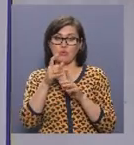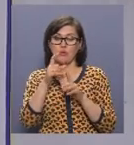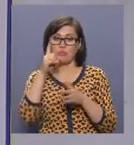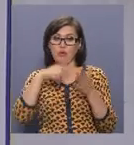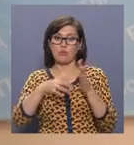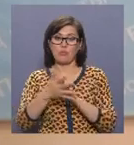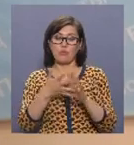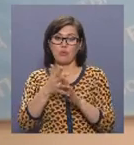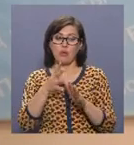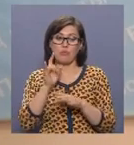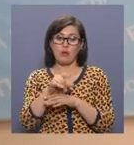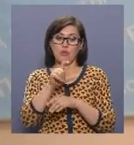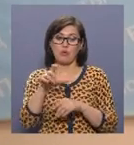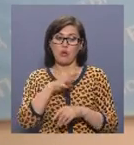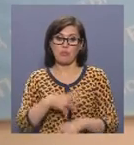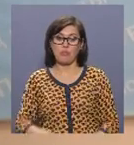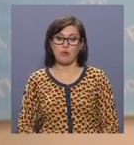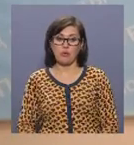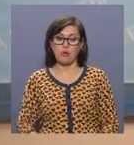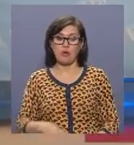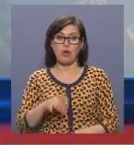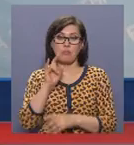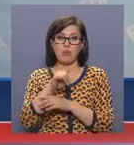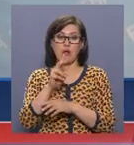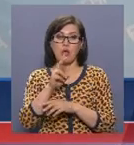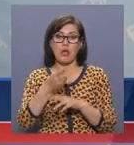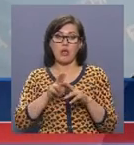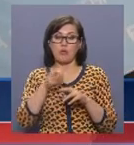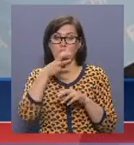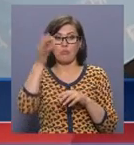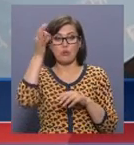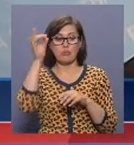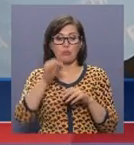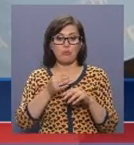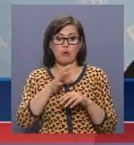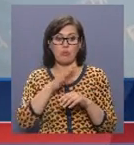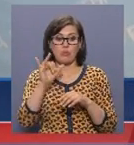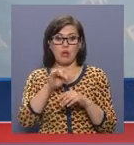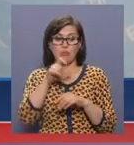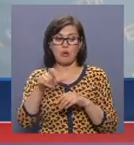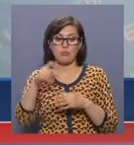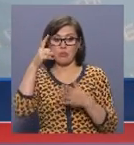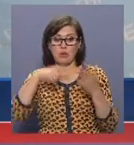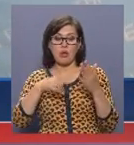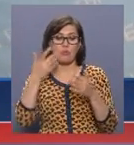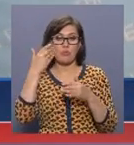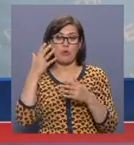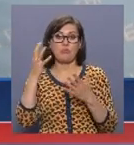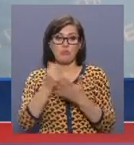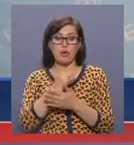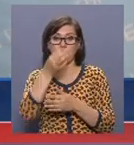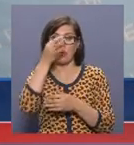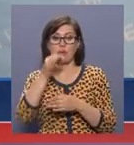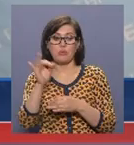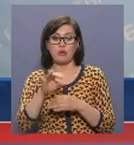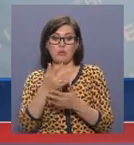кірген. Мошенники это очень хорошие психологи. Алаяқтар өте жақсы психолог болады. Олар адамдардың сеніміне оңай кіреді. Тәжірибеде